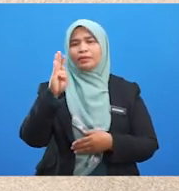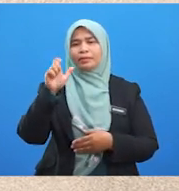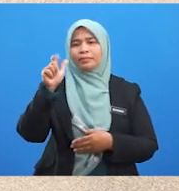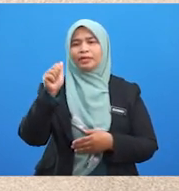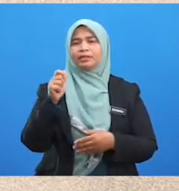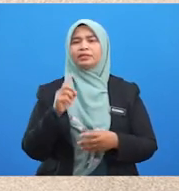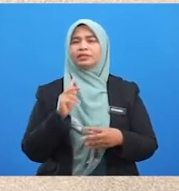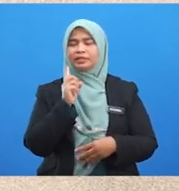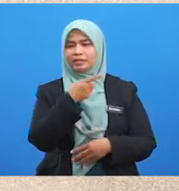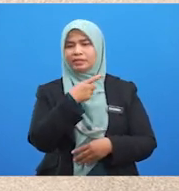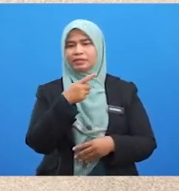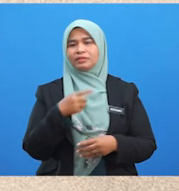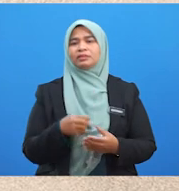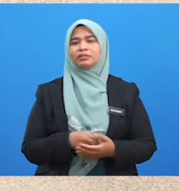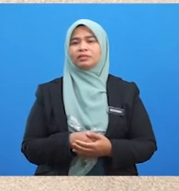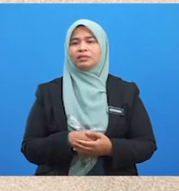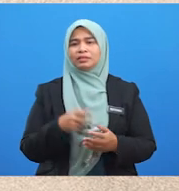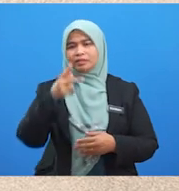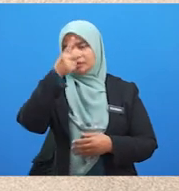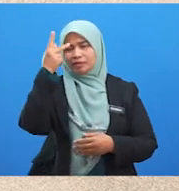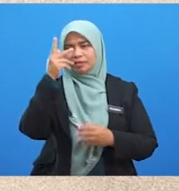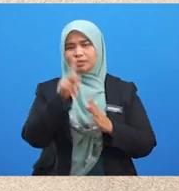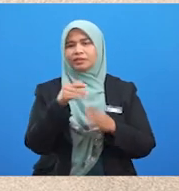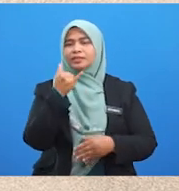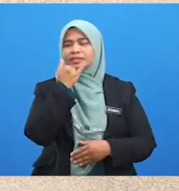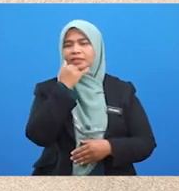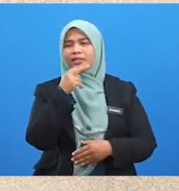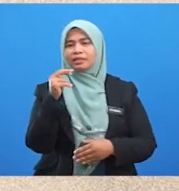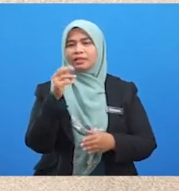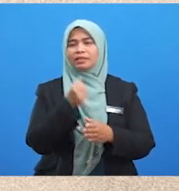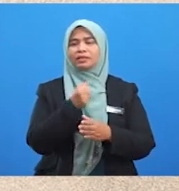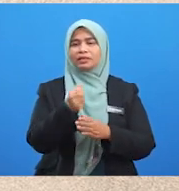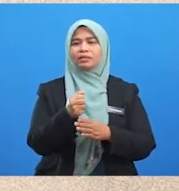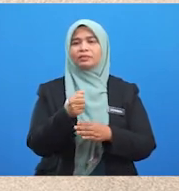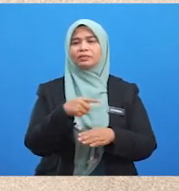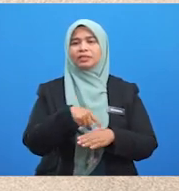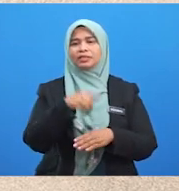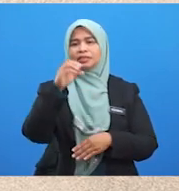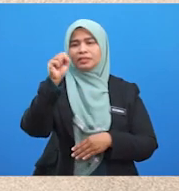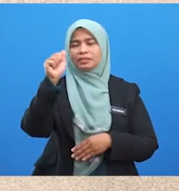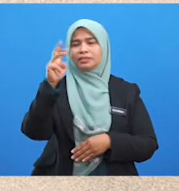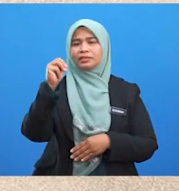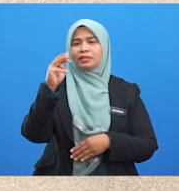di mahkamah kerana kesalahan atau disaman di mahkamah.